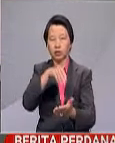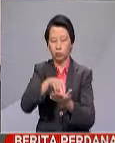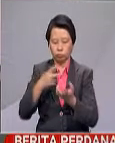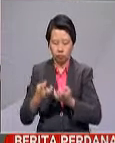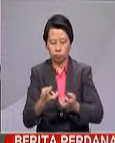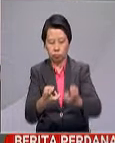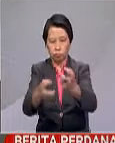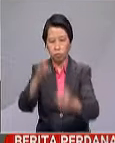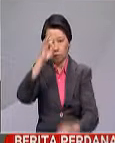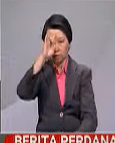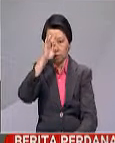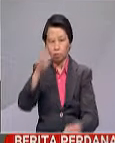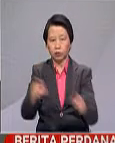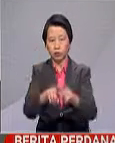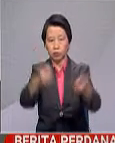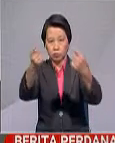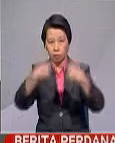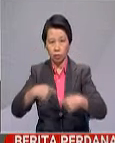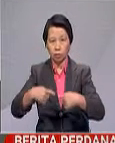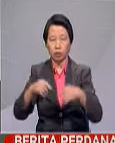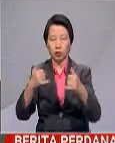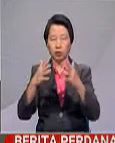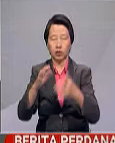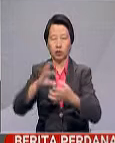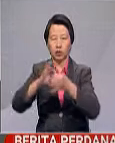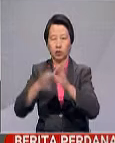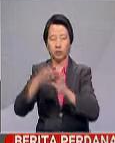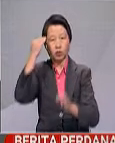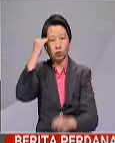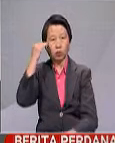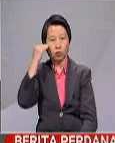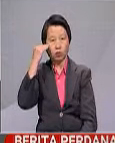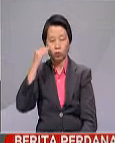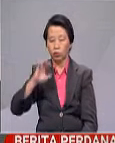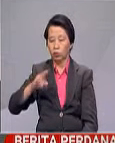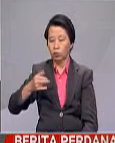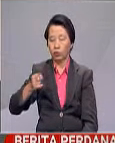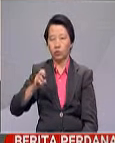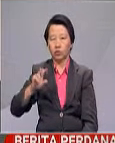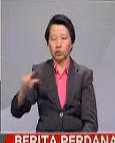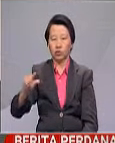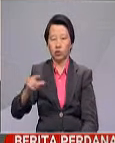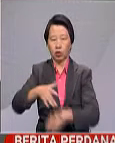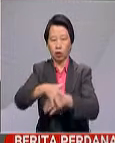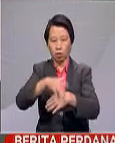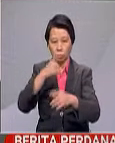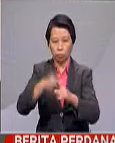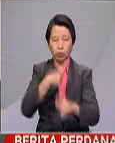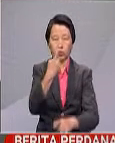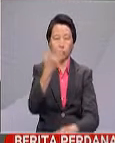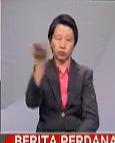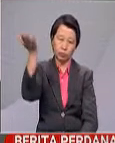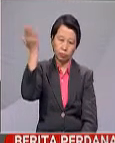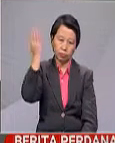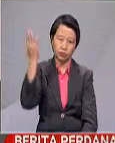Ais India yang turut dihadiri pemenang emas Olimpik Korea Chong Lee Kyung pada awal Januari lalu.